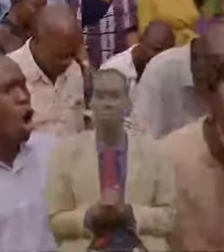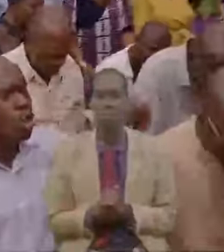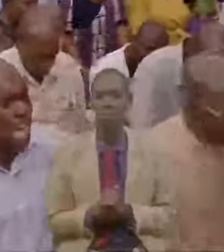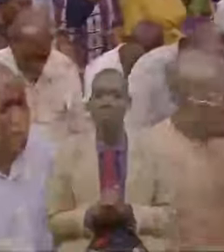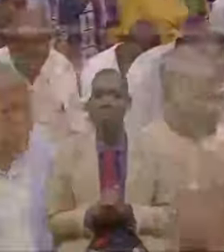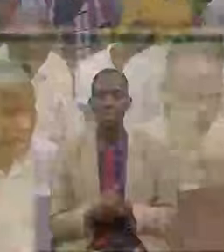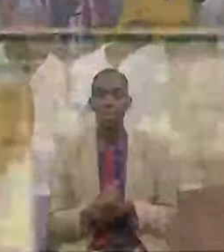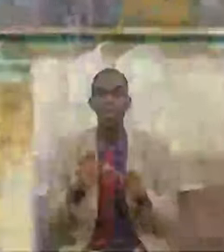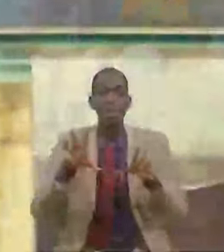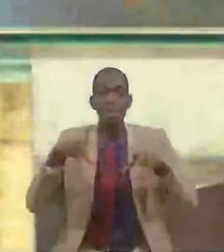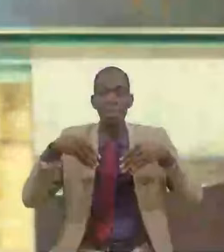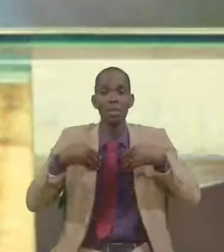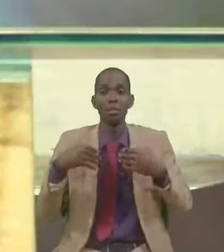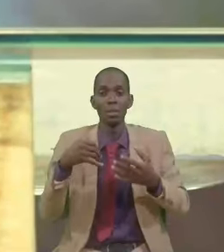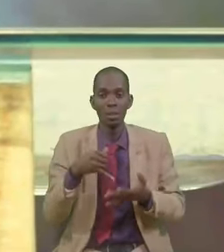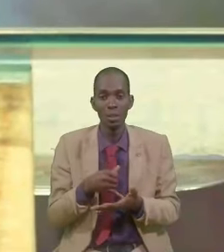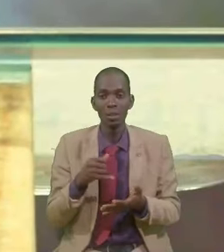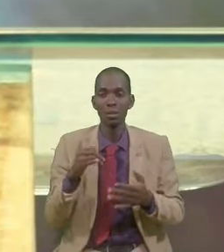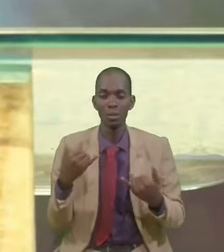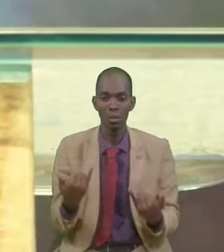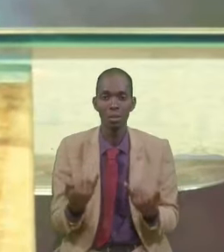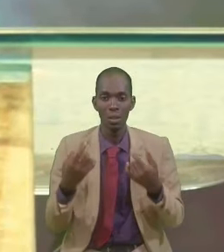Acceptez cela que c'est fait.